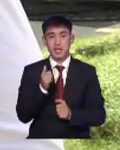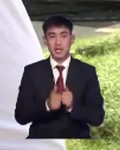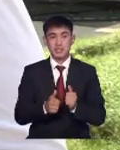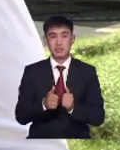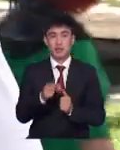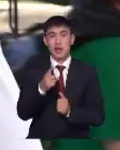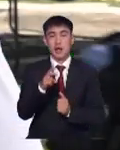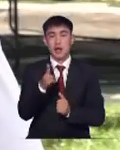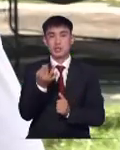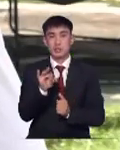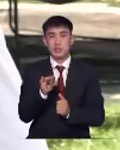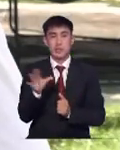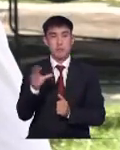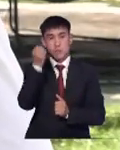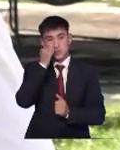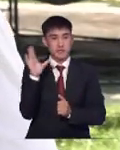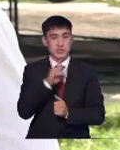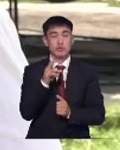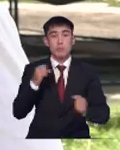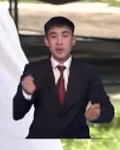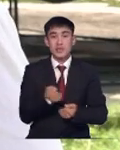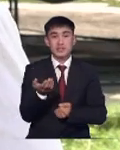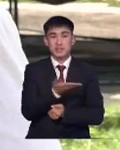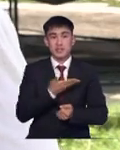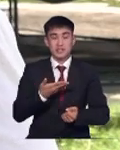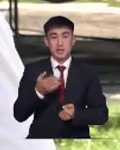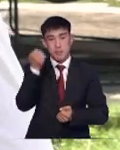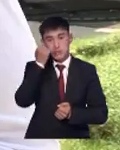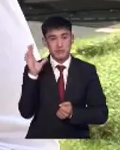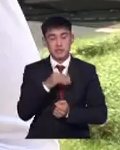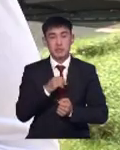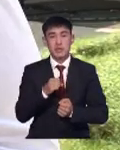на Каспи. Спасибо всем, кто поддерживает нас. Спасибо